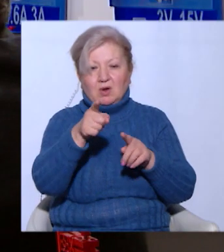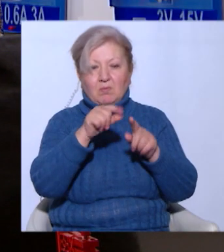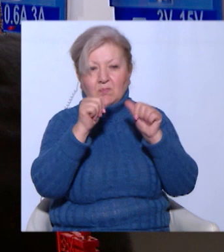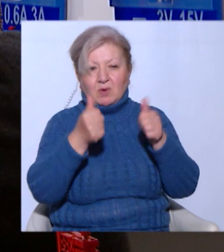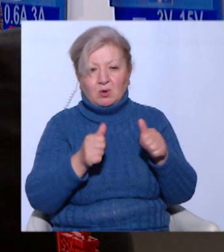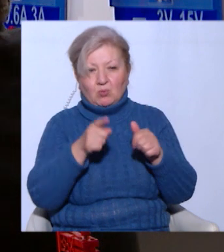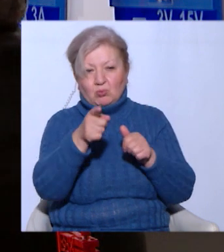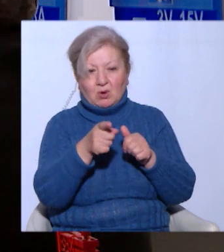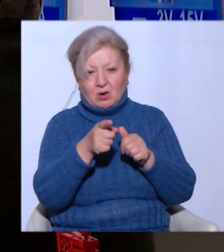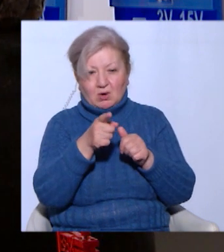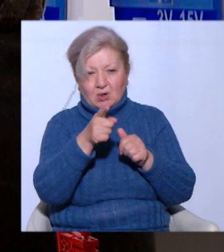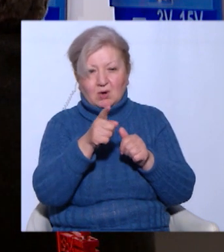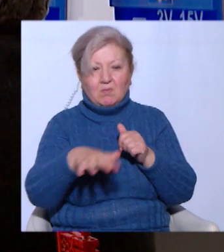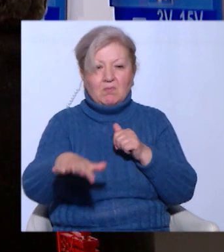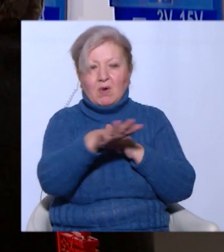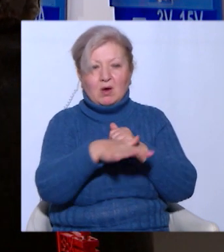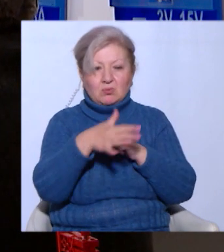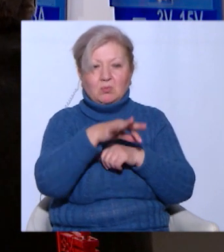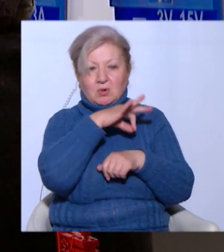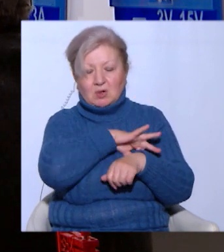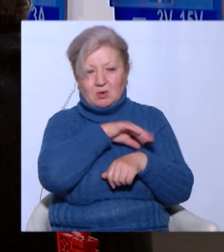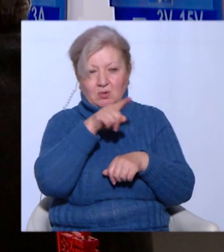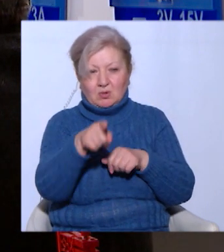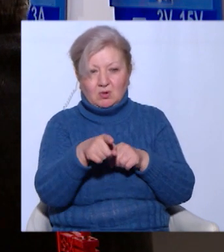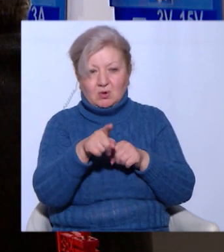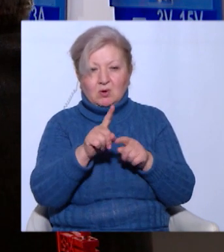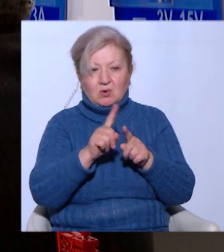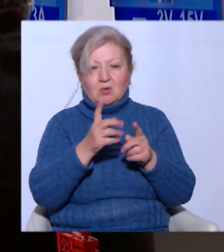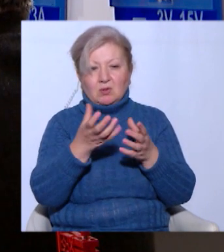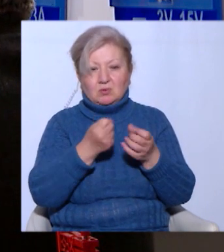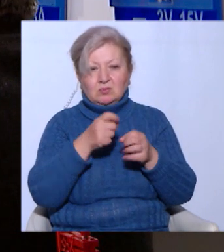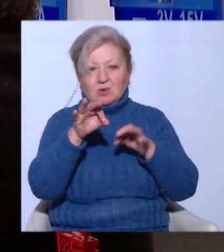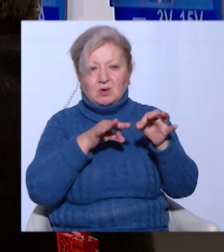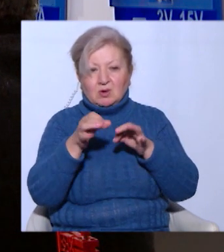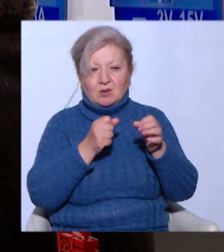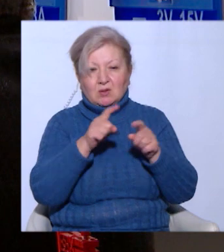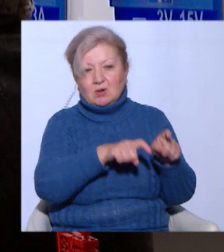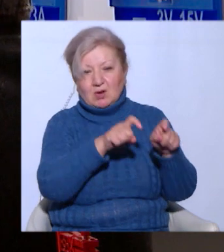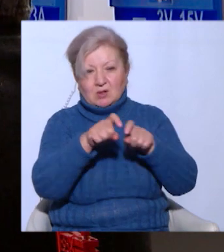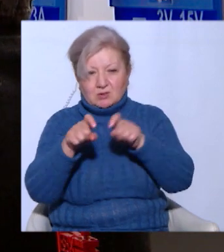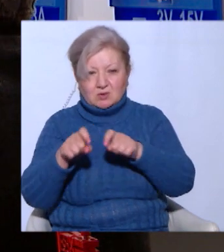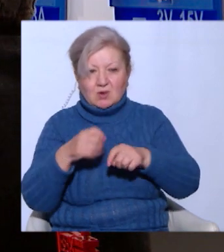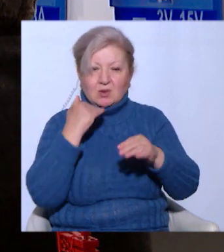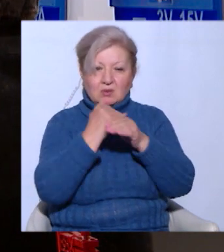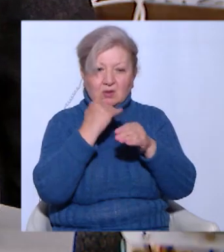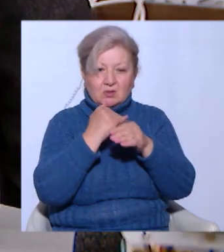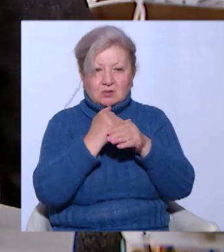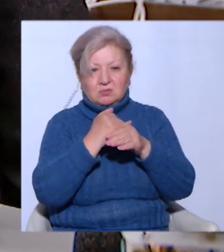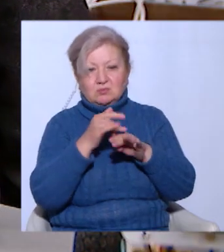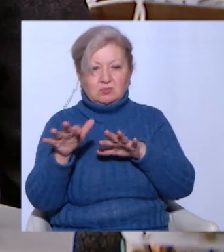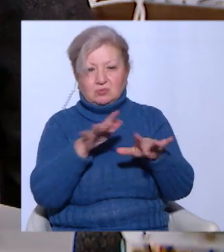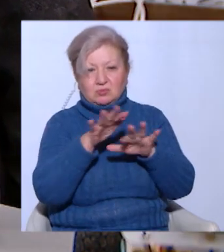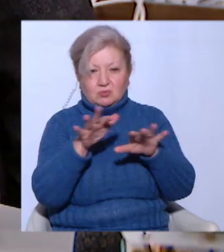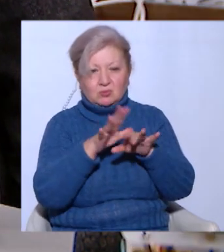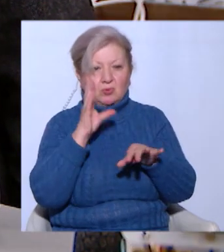თუ არა ამ ფიგურის ფართობი გამოვიყენოთ იმისათვის, რომ განსაზღვროთ გადაადგილება